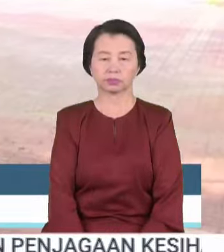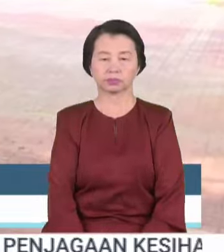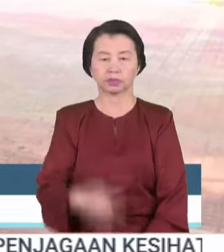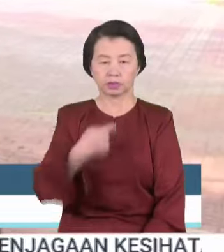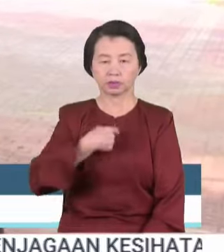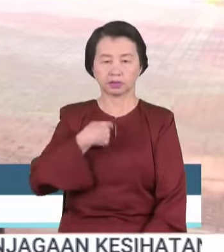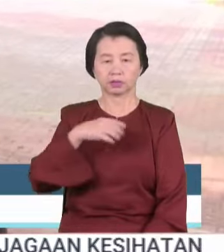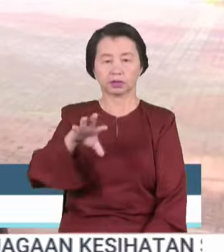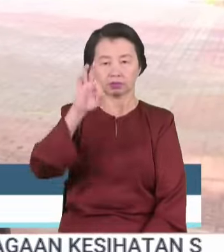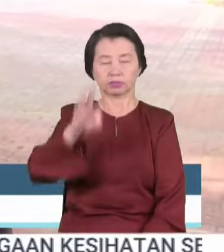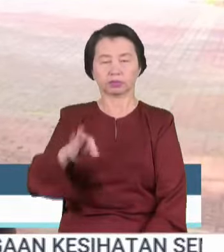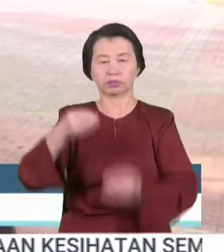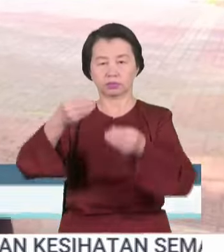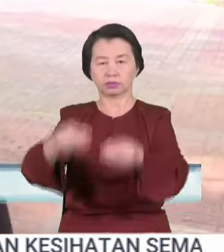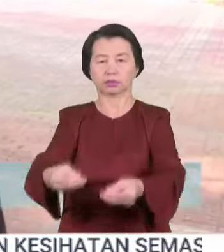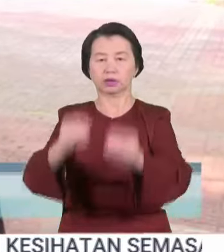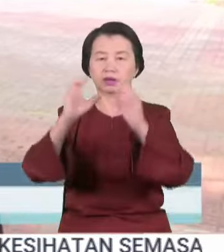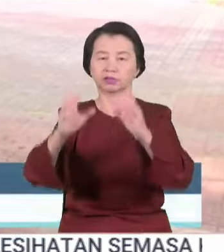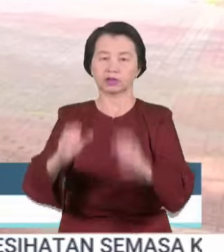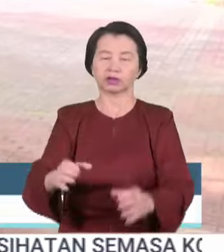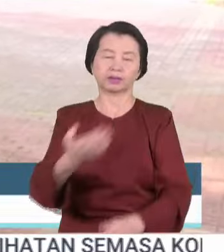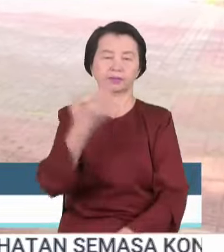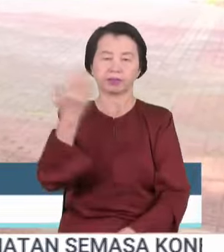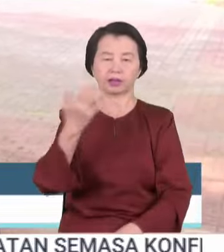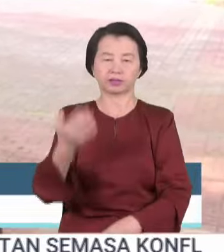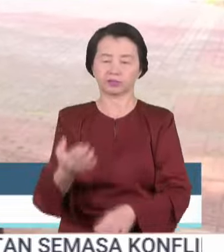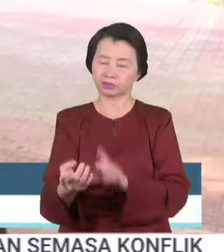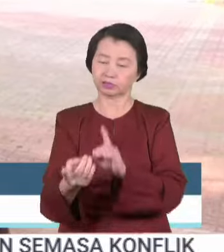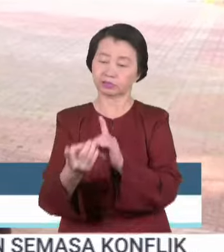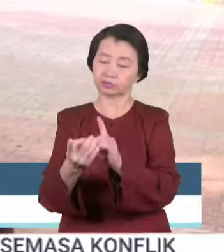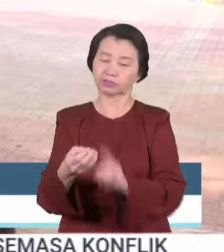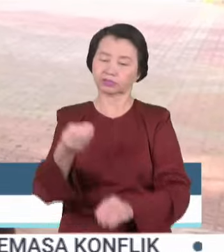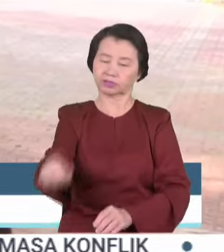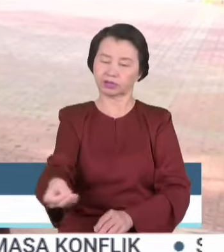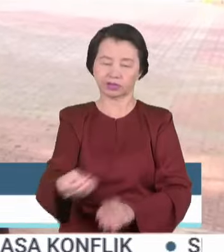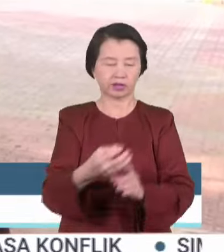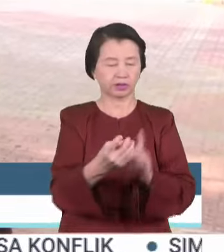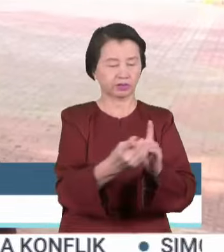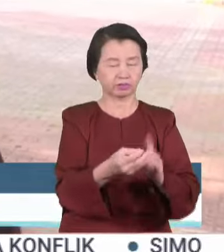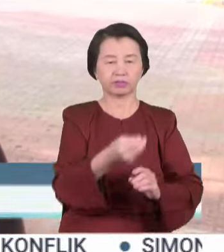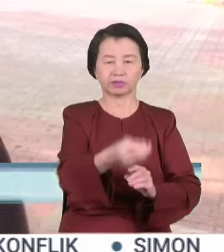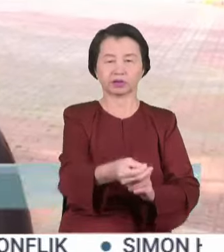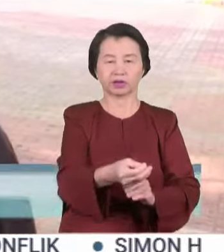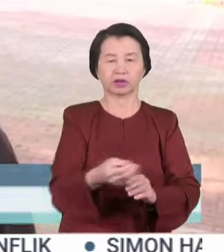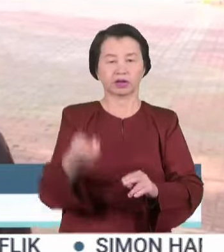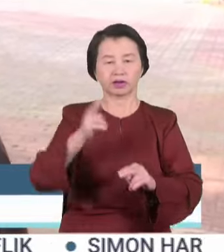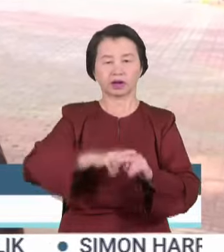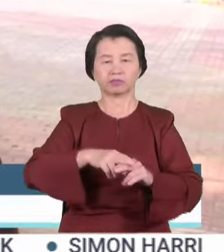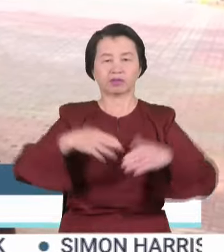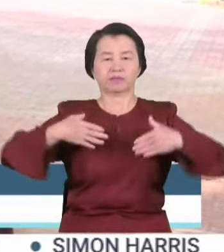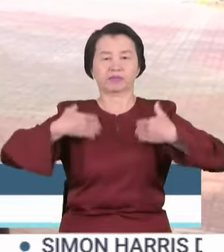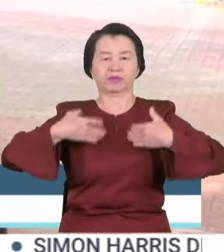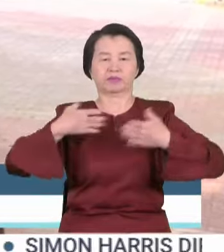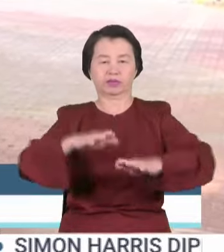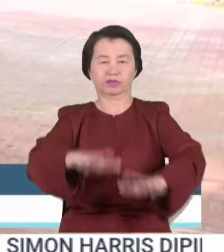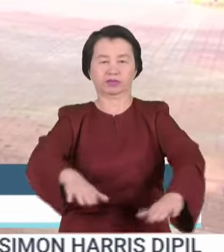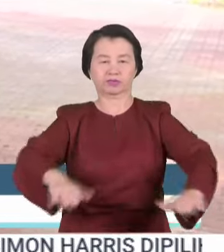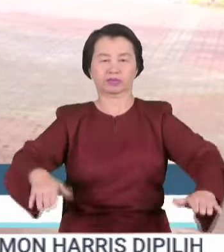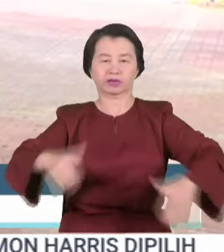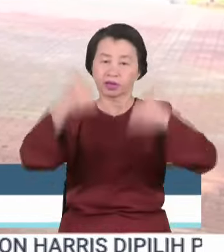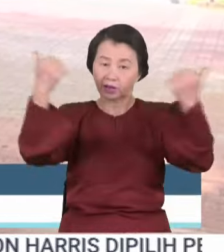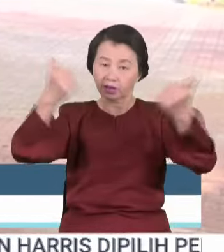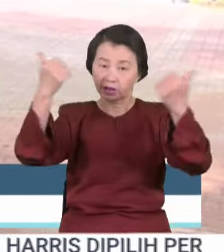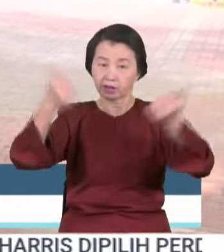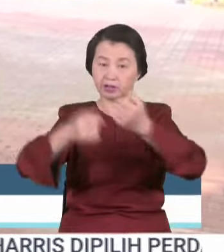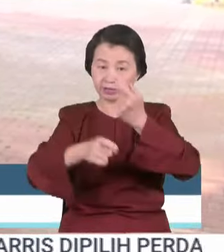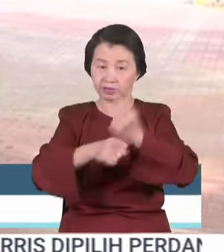Saya memilih pemberian secara tradisional lah, pemberian secara fizikal, sebab pemberian seperti ini dia akan menambahkan kemeriahan di Aidilfitri